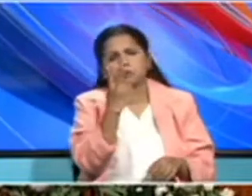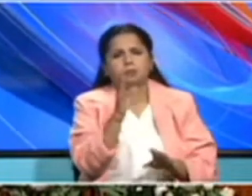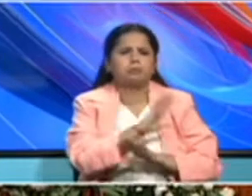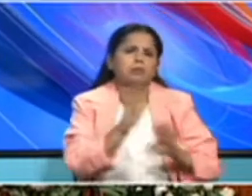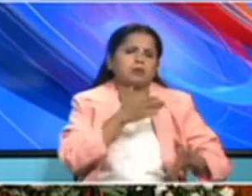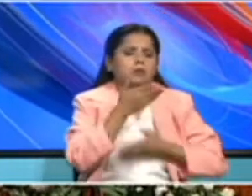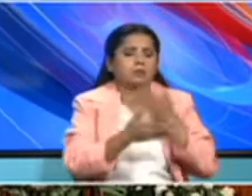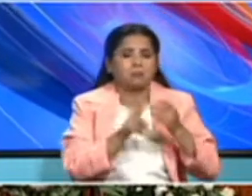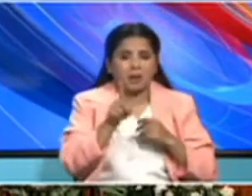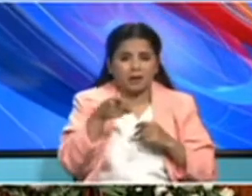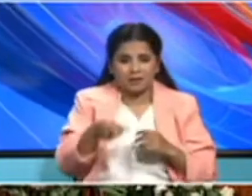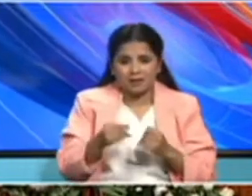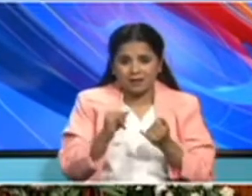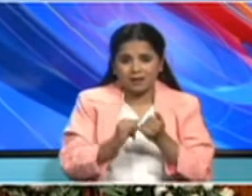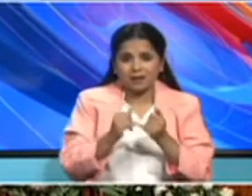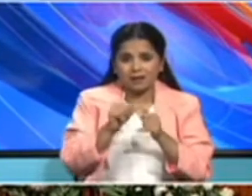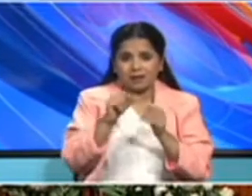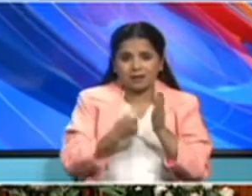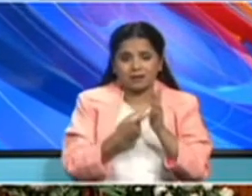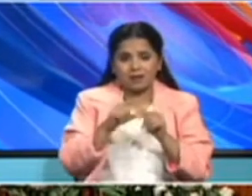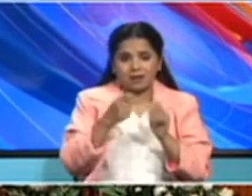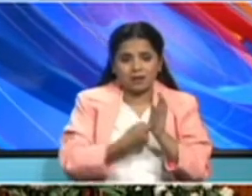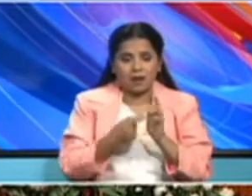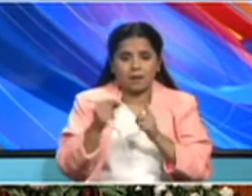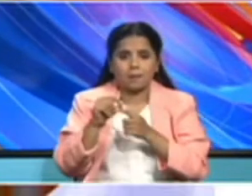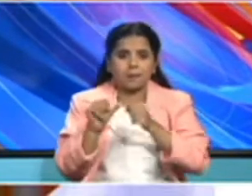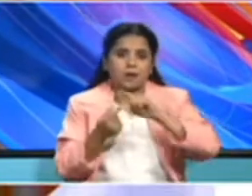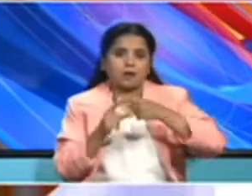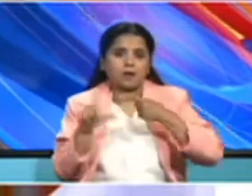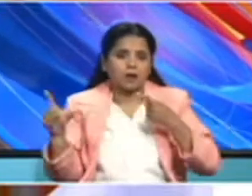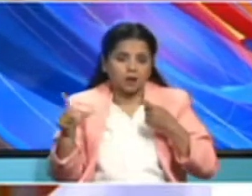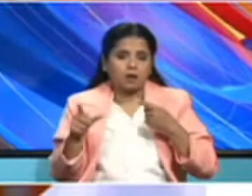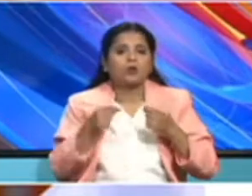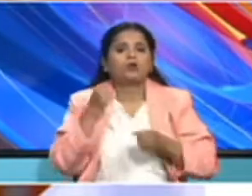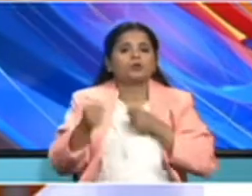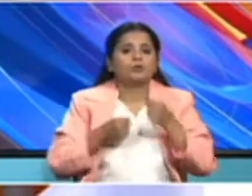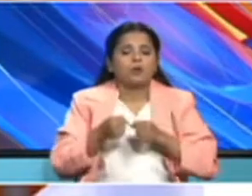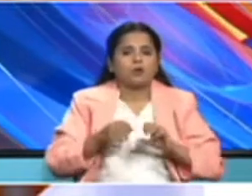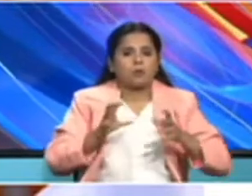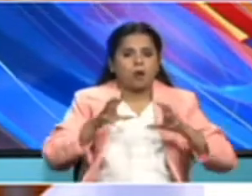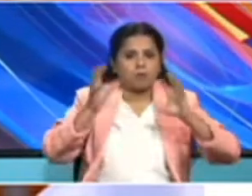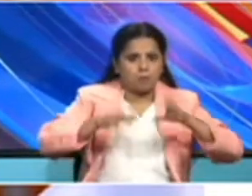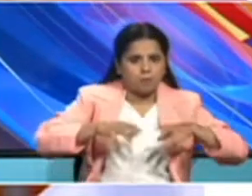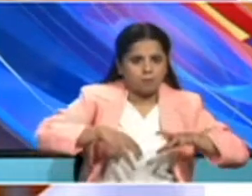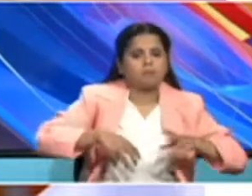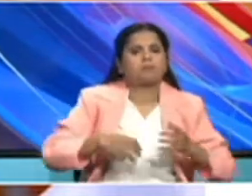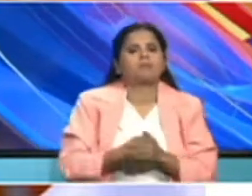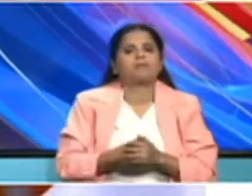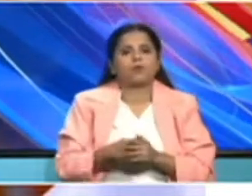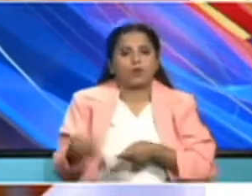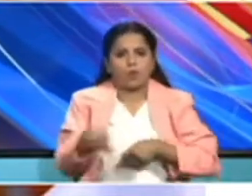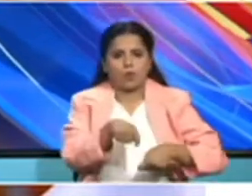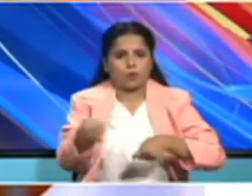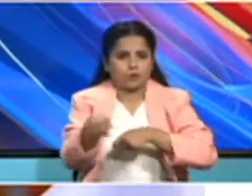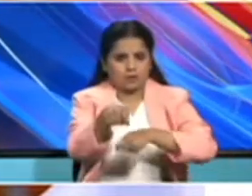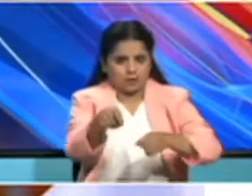लेकिन सरदार पटेल स्पोर्ट्स कॉम्प्लेक्स में फुटबॉल, हॉकी,